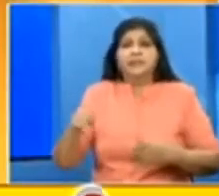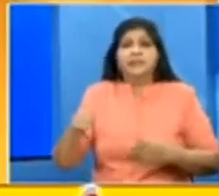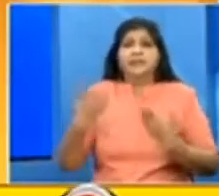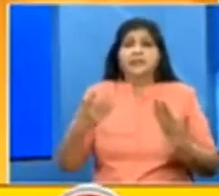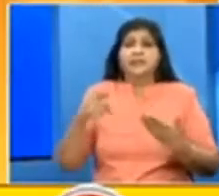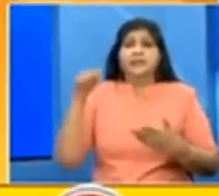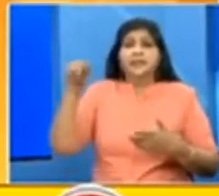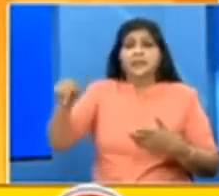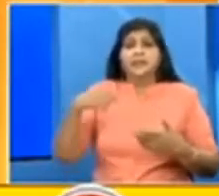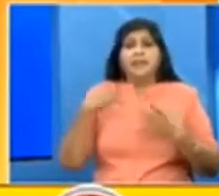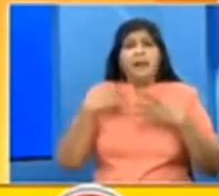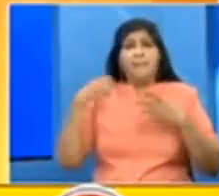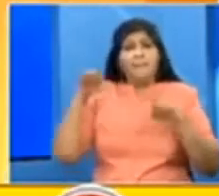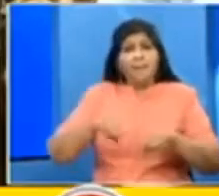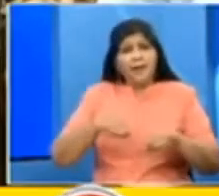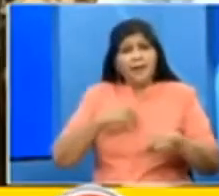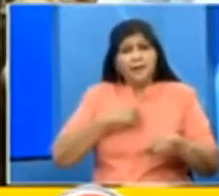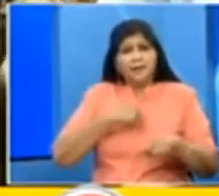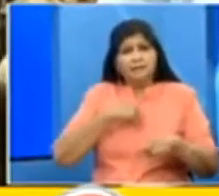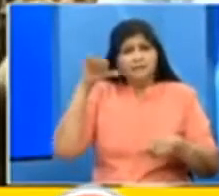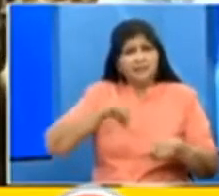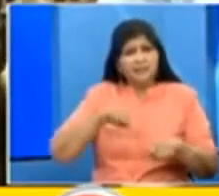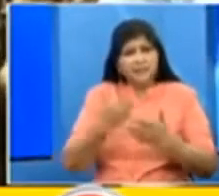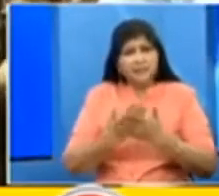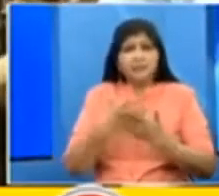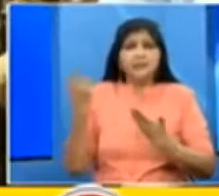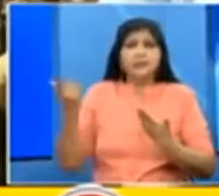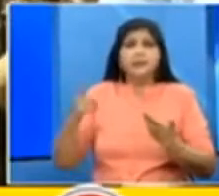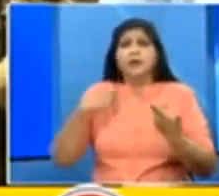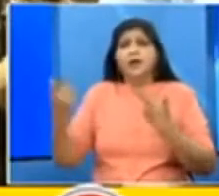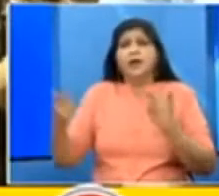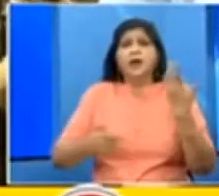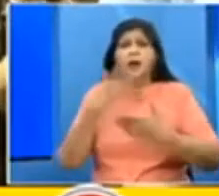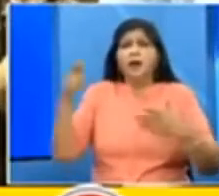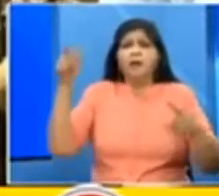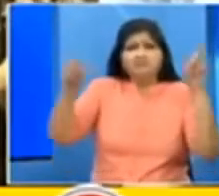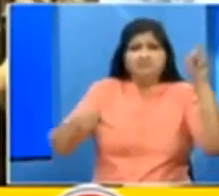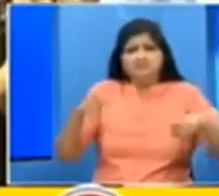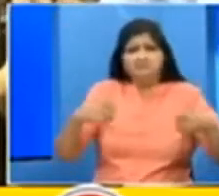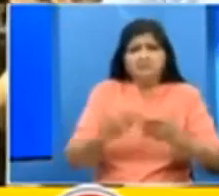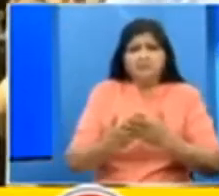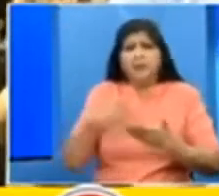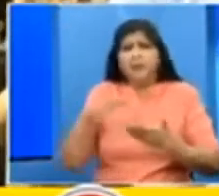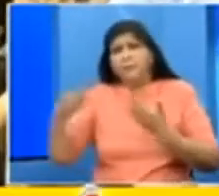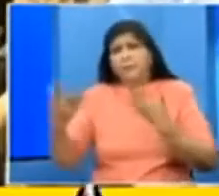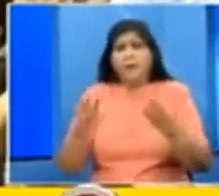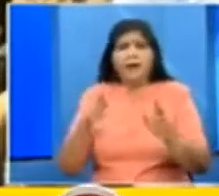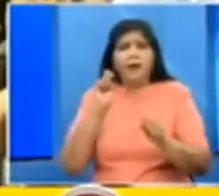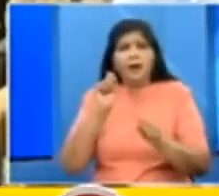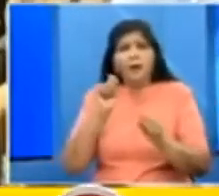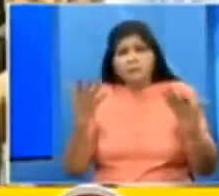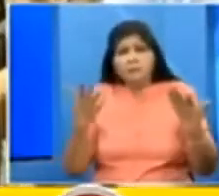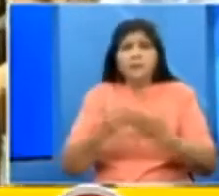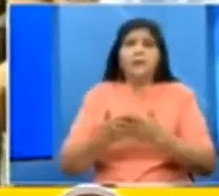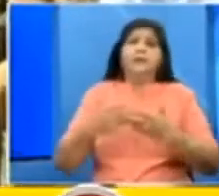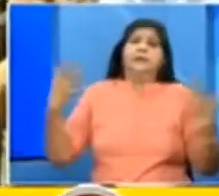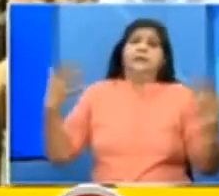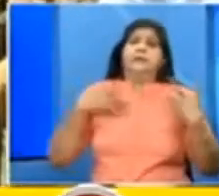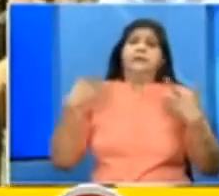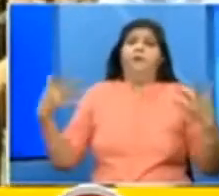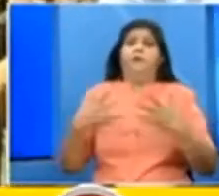दुष्ट का स्वभाव ही होता है हर किसी से बिना वजह दुश्मनी